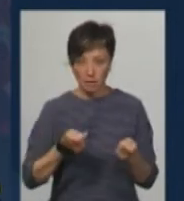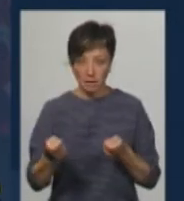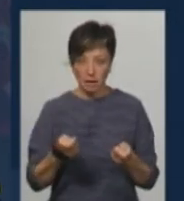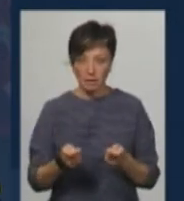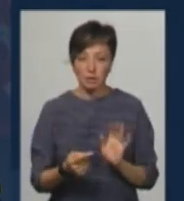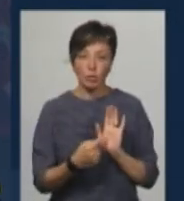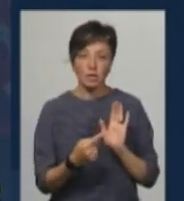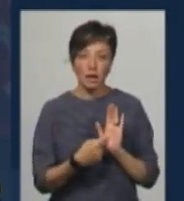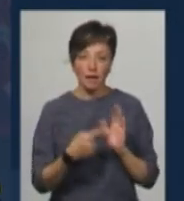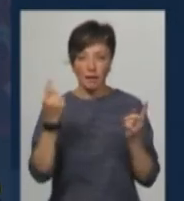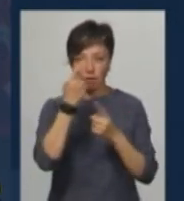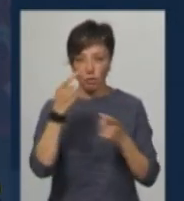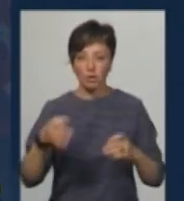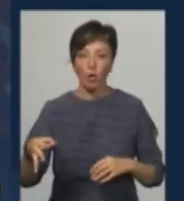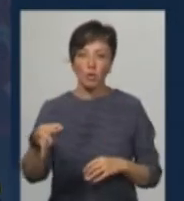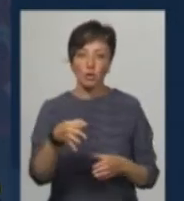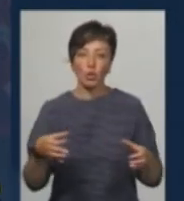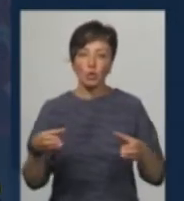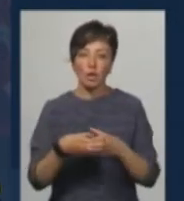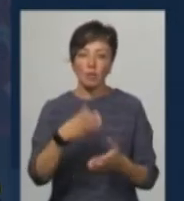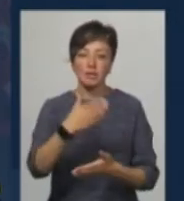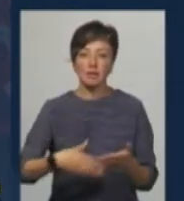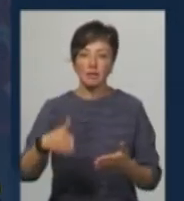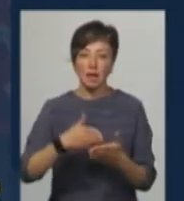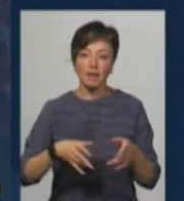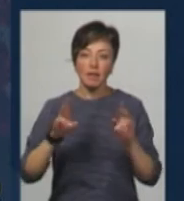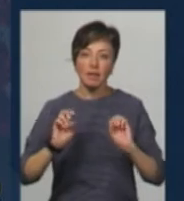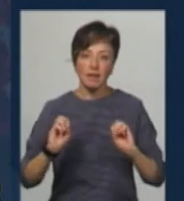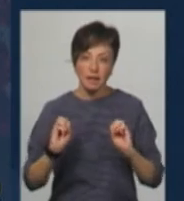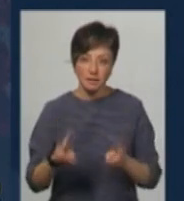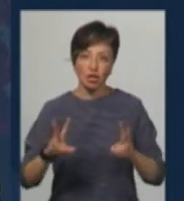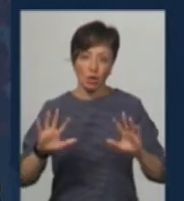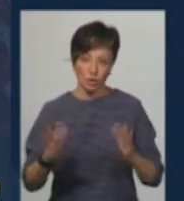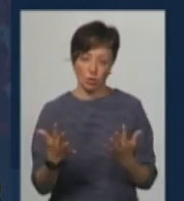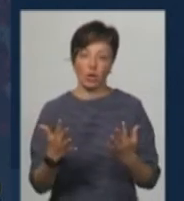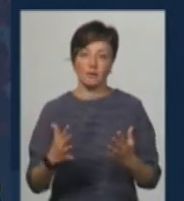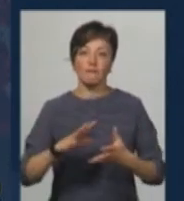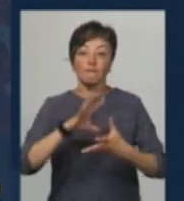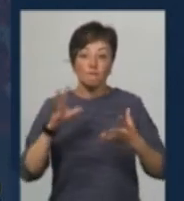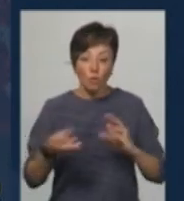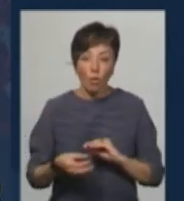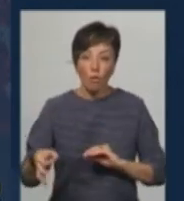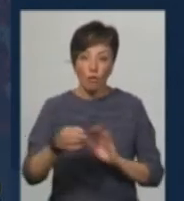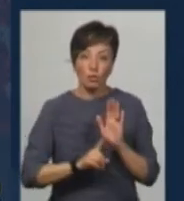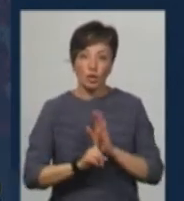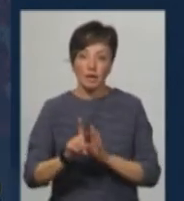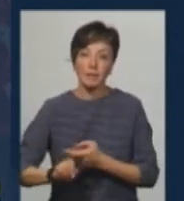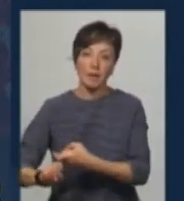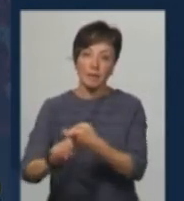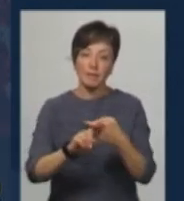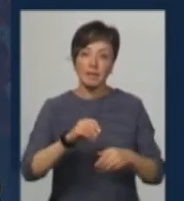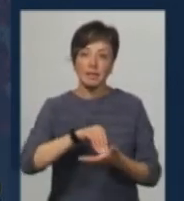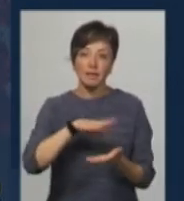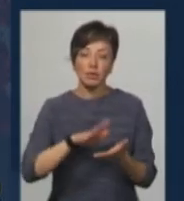з посиланням на інформацію обласного штабу з ліквідації надзвичайної ситуації. Всього в області від початку пандемії